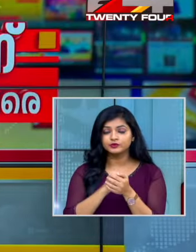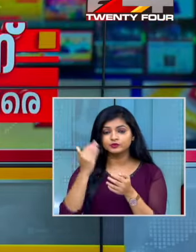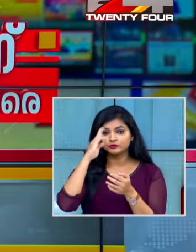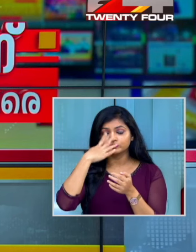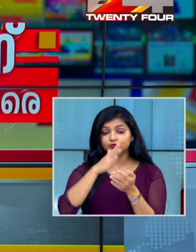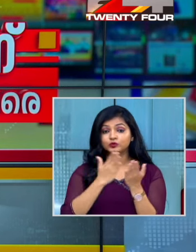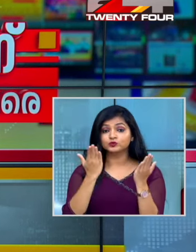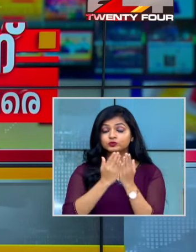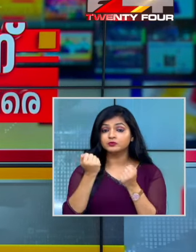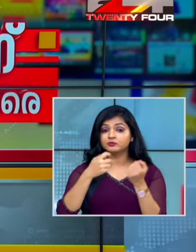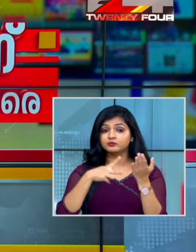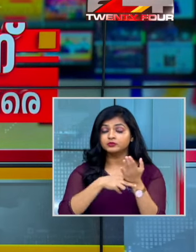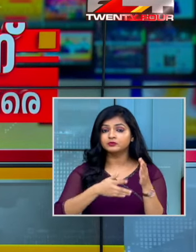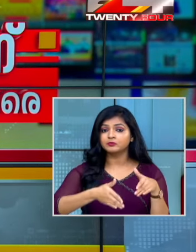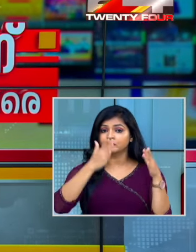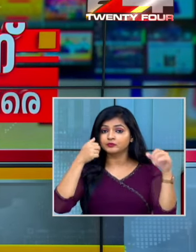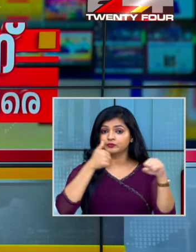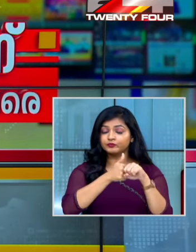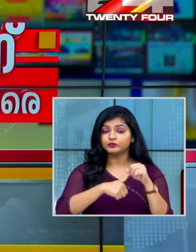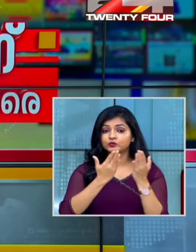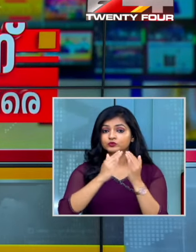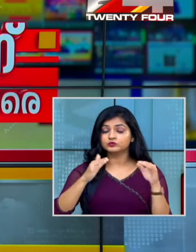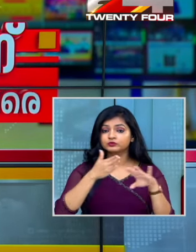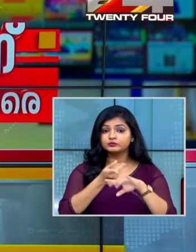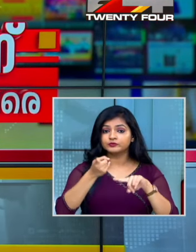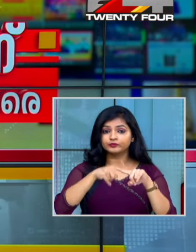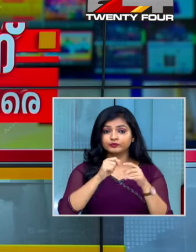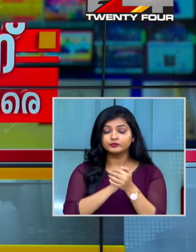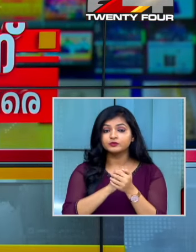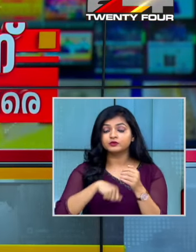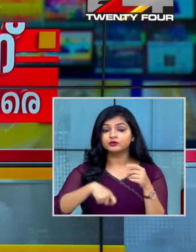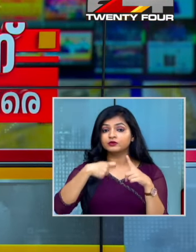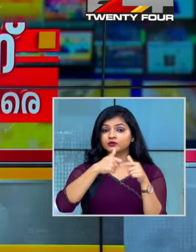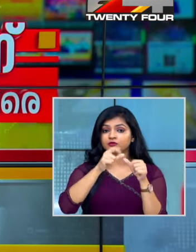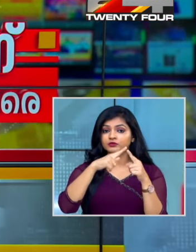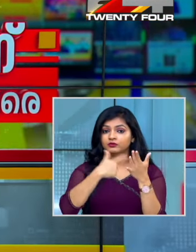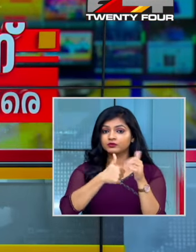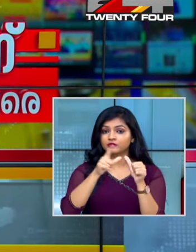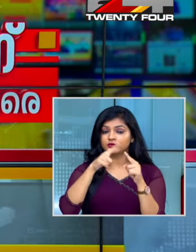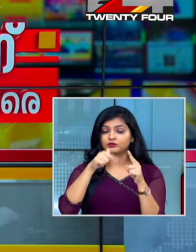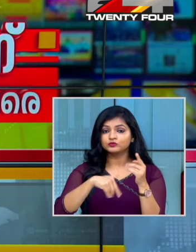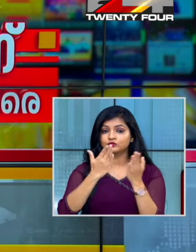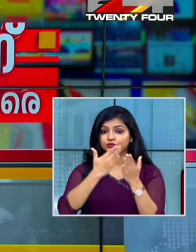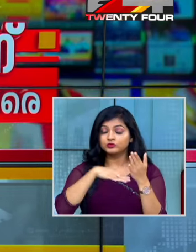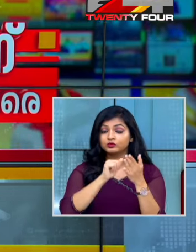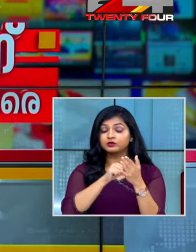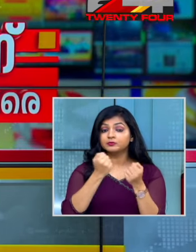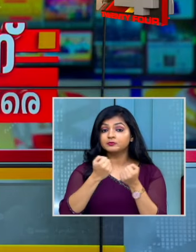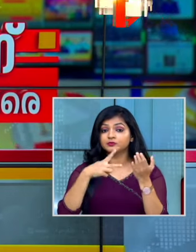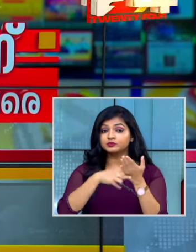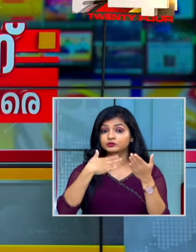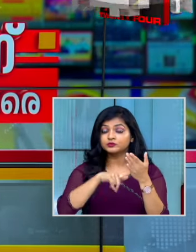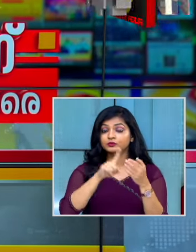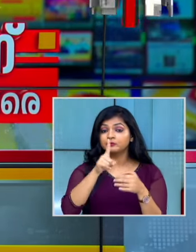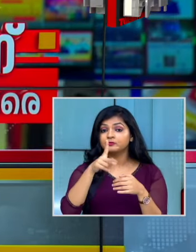വാർത്ത. സ്കൂൾ ബസ് മരത്തിലിടിച്ച് വിദ്യാർത്ഥികൾക്ക് പരിക്ക്. ആര്യനാട് കൈരളി വിദ്യാഭവൻ സ്കൂളിലെ ബസ്സാണ് അപകടത്തിൽപ്പെട്ടത്. 12 കുട്ടികൾക്ക് പരിക്കേറ്റു.